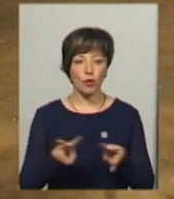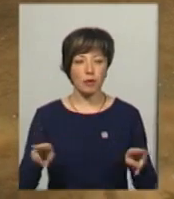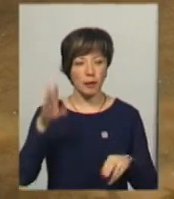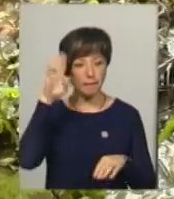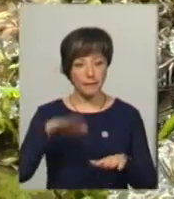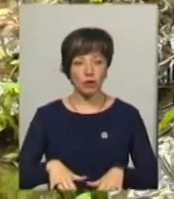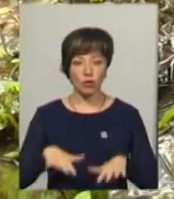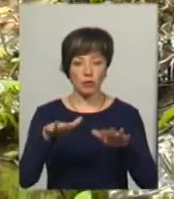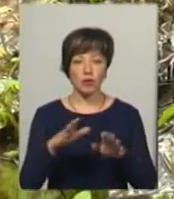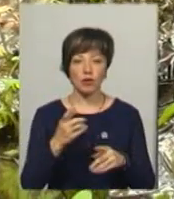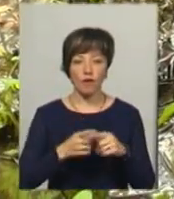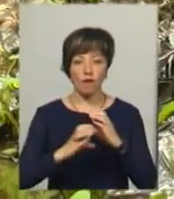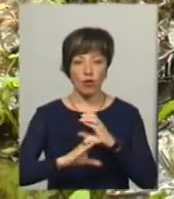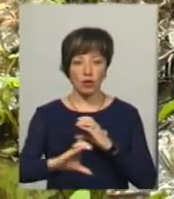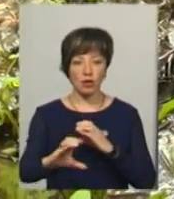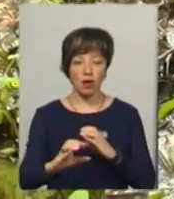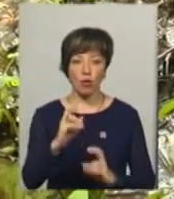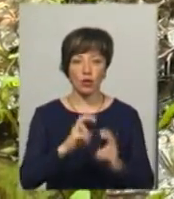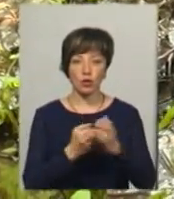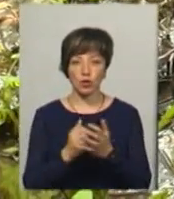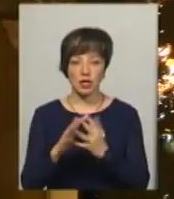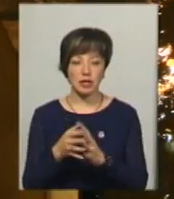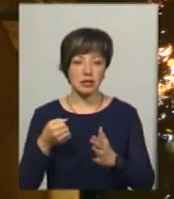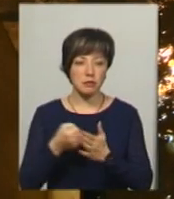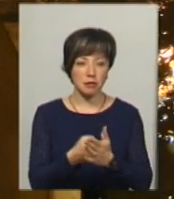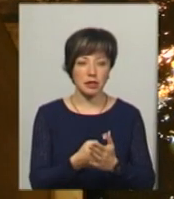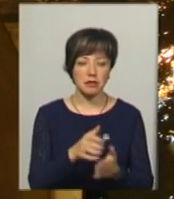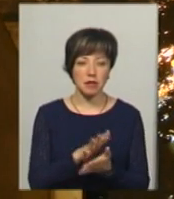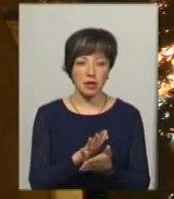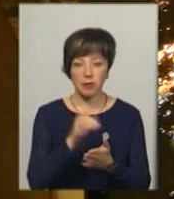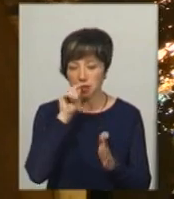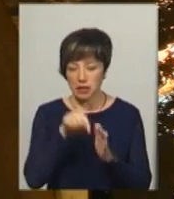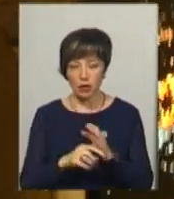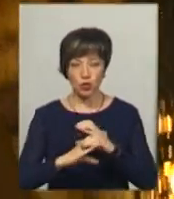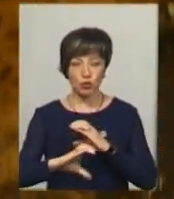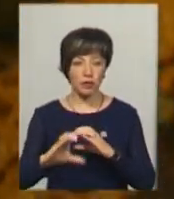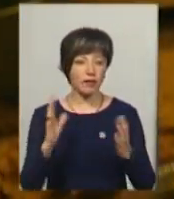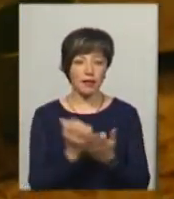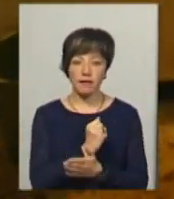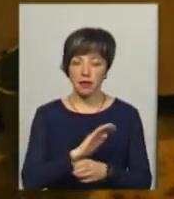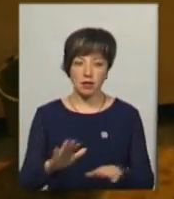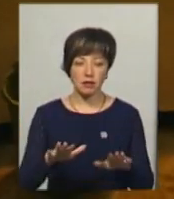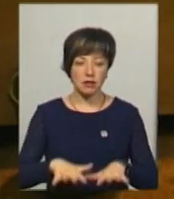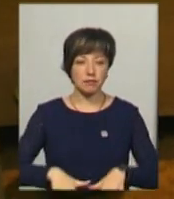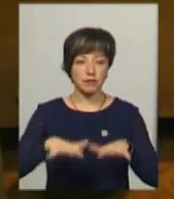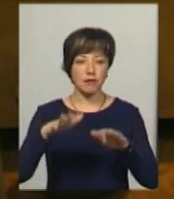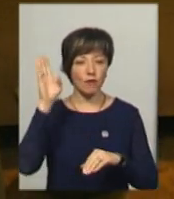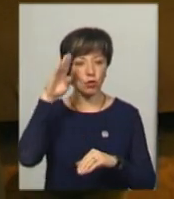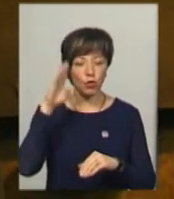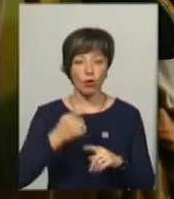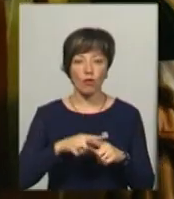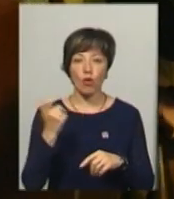підтоплення. Тоді стічна труба від комбінату до селища була забита сміттям. Дістатися труби цього разу не вдається, місцина залята водою.